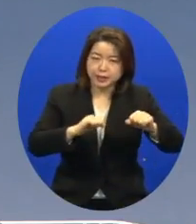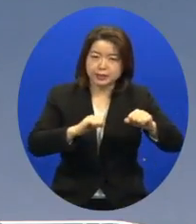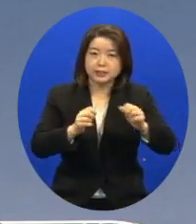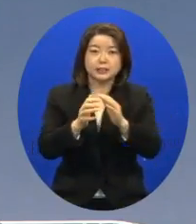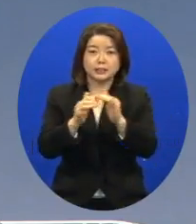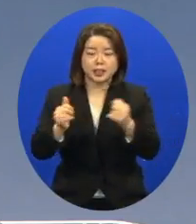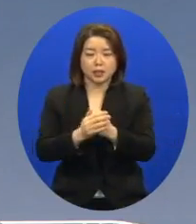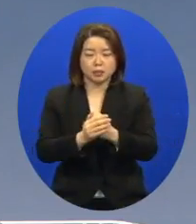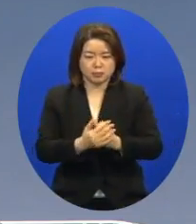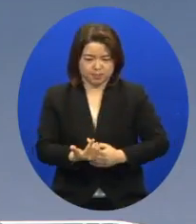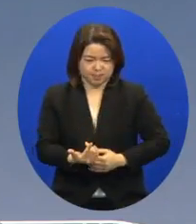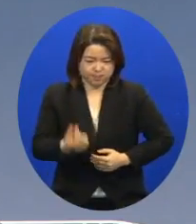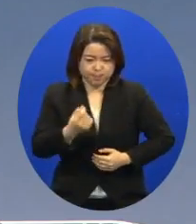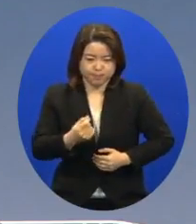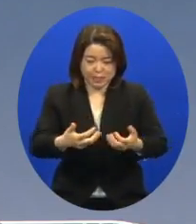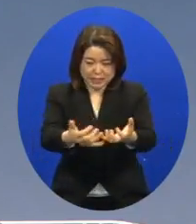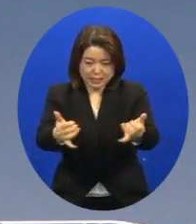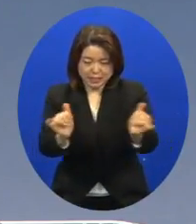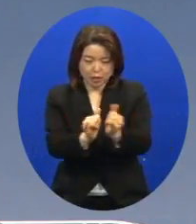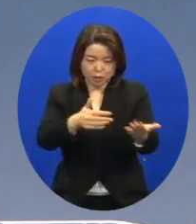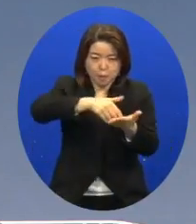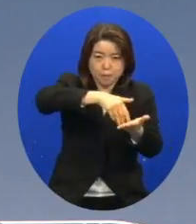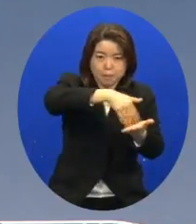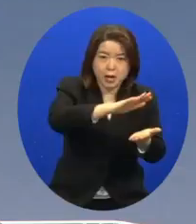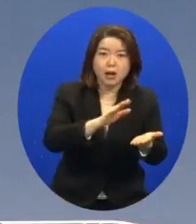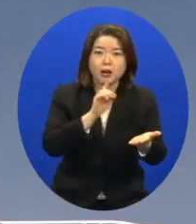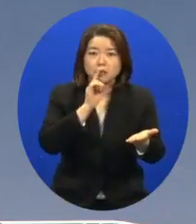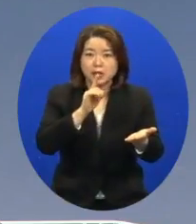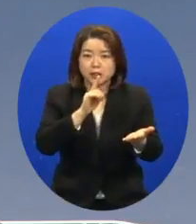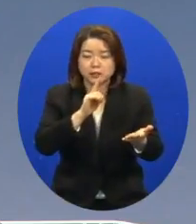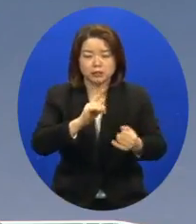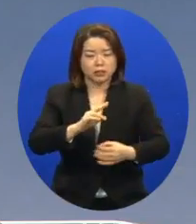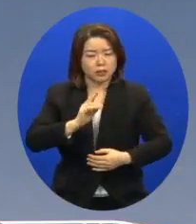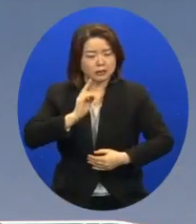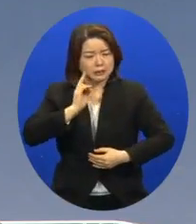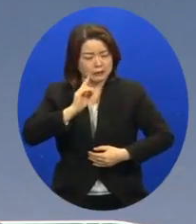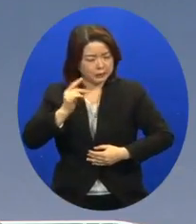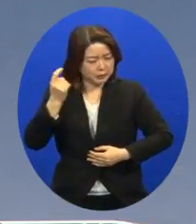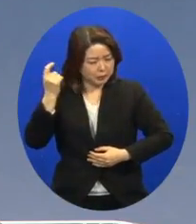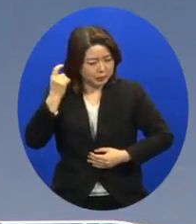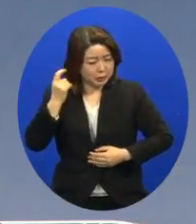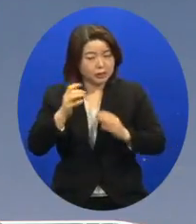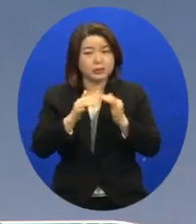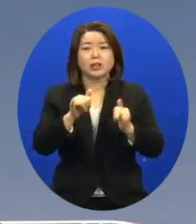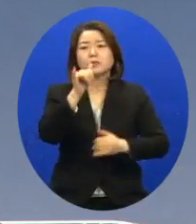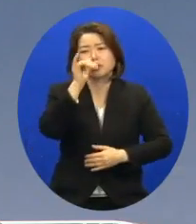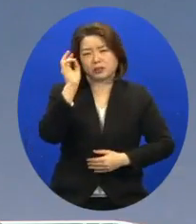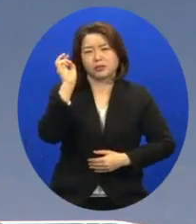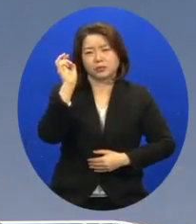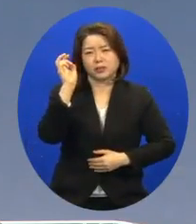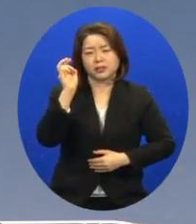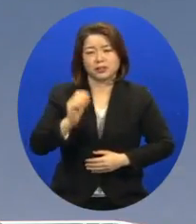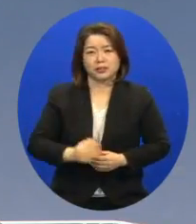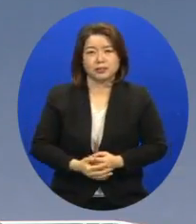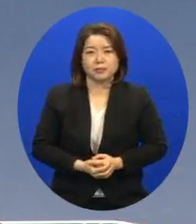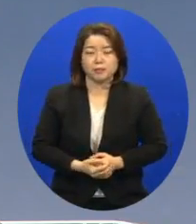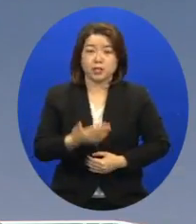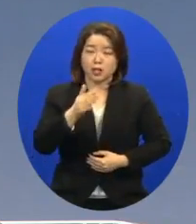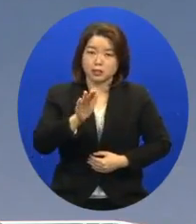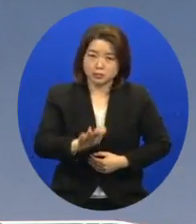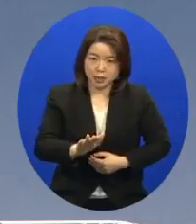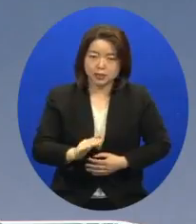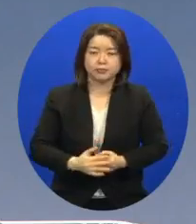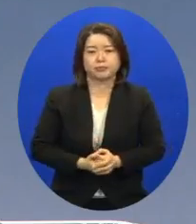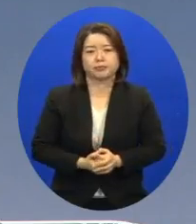당장 내어 공동체에서 내어 쫓으라고 하는 말이 좀 심하게 들리는 사람도 있을 겁니다 그렇지만